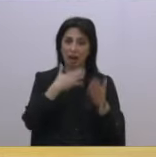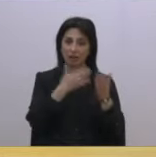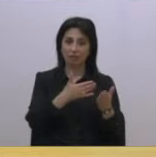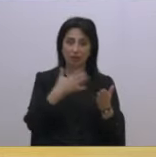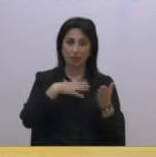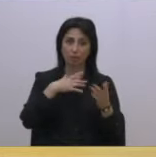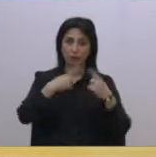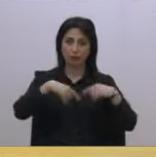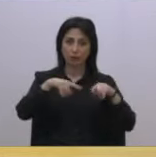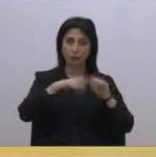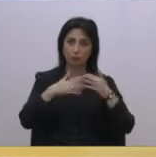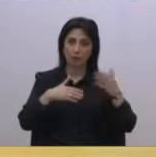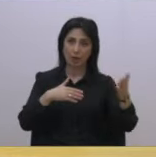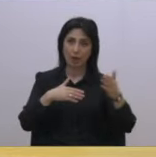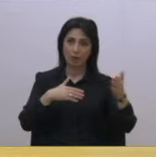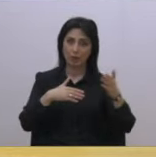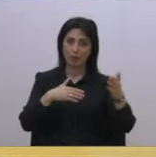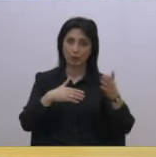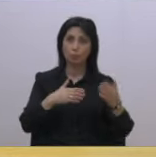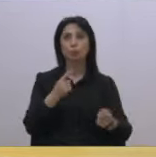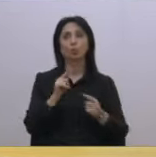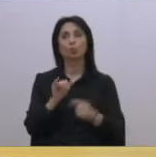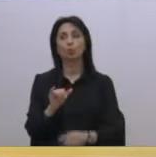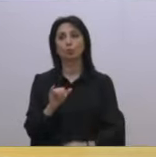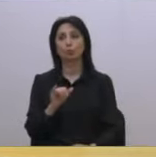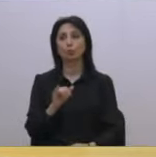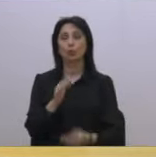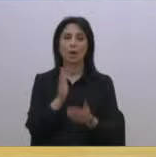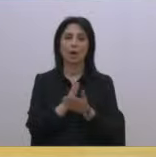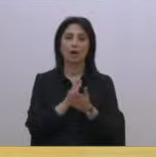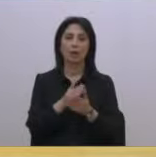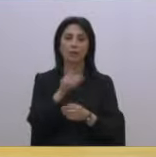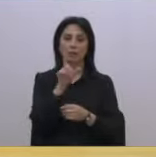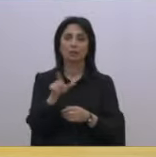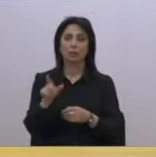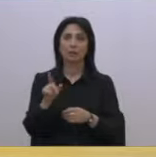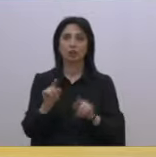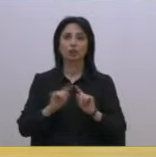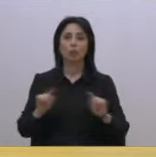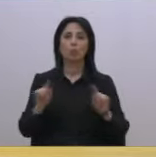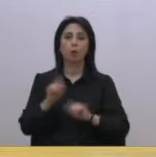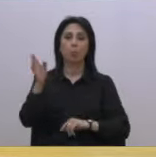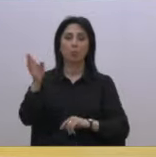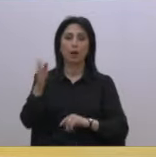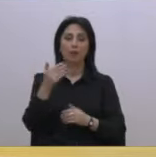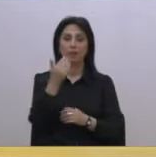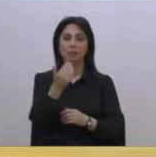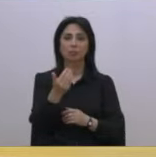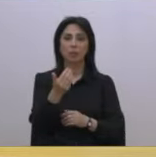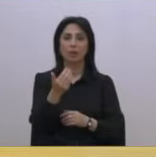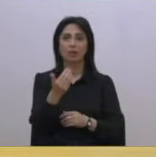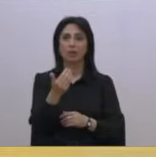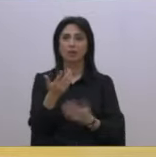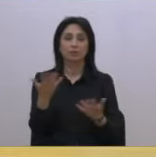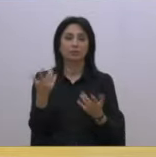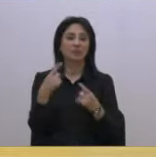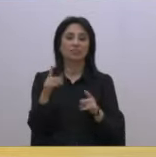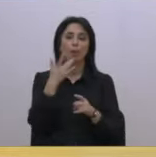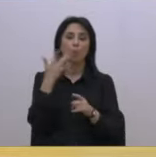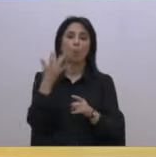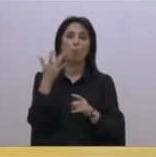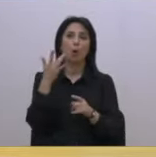ქართული საზოგადოების მხარეს, თუ არიან ისინი პროპაგანდის და მათი სხვა